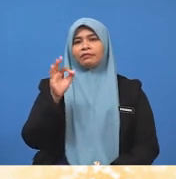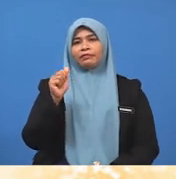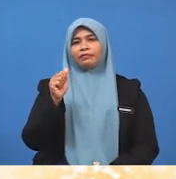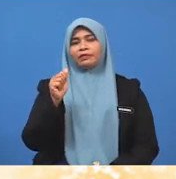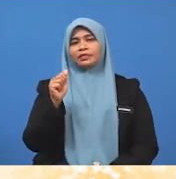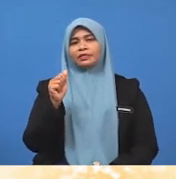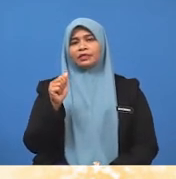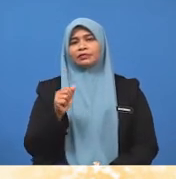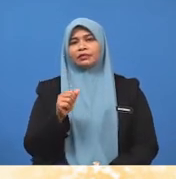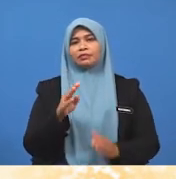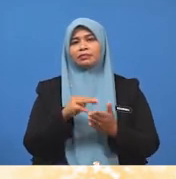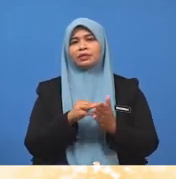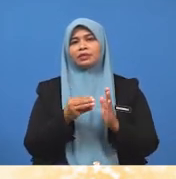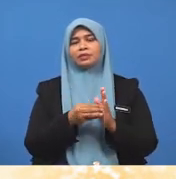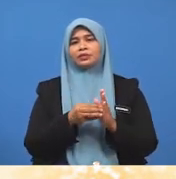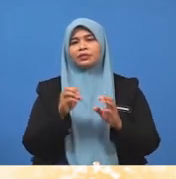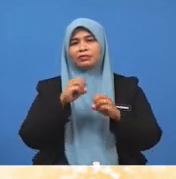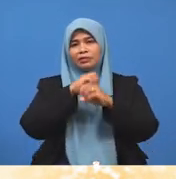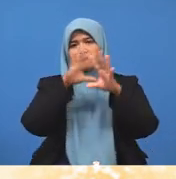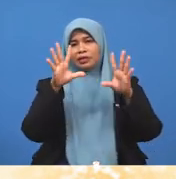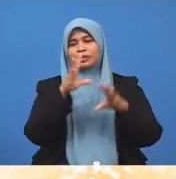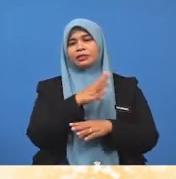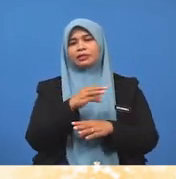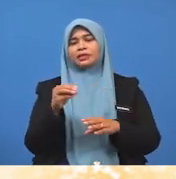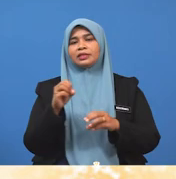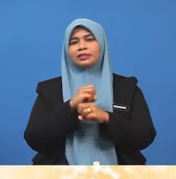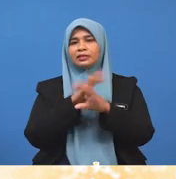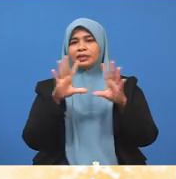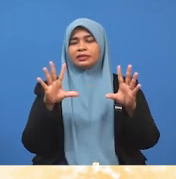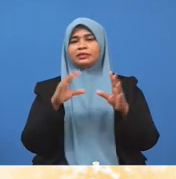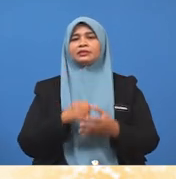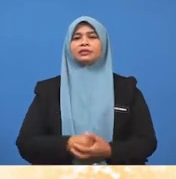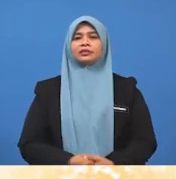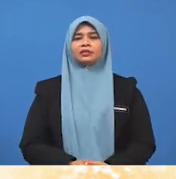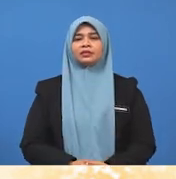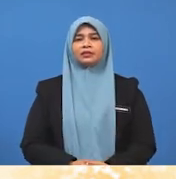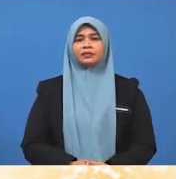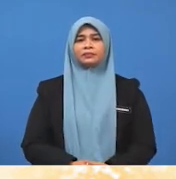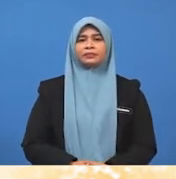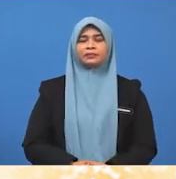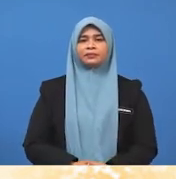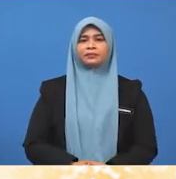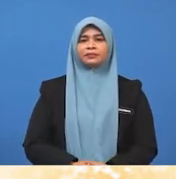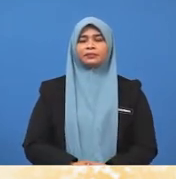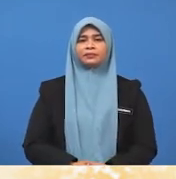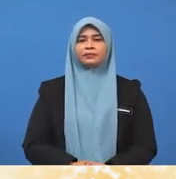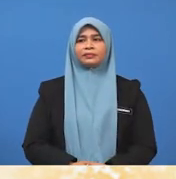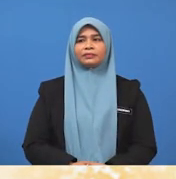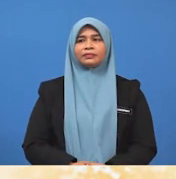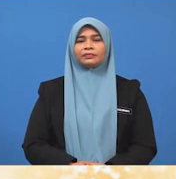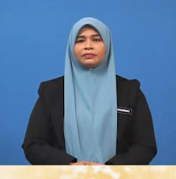Yoshiro tafsiran bermaksud terang dan jelas